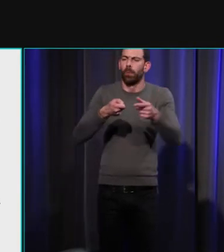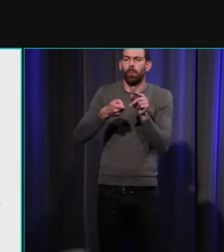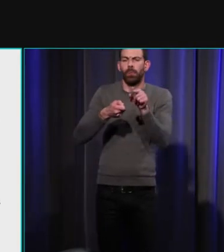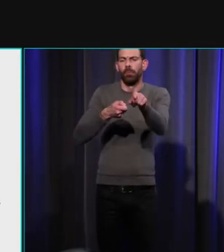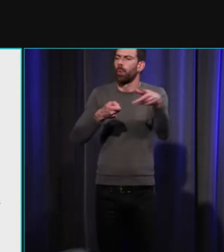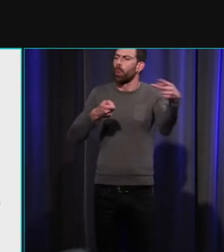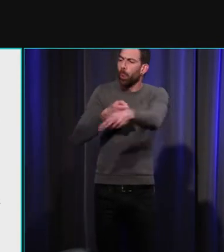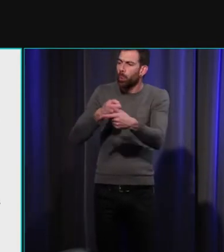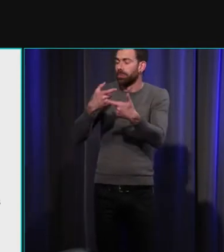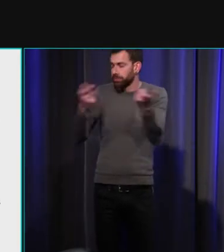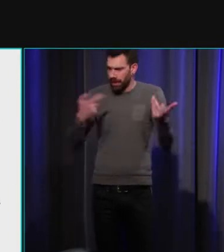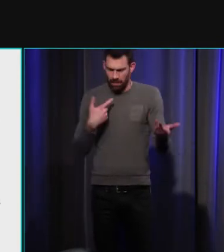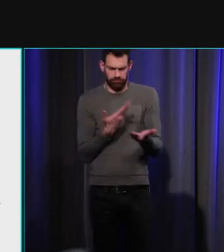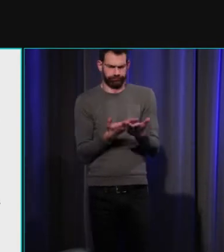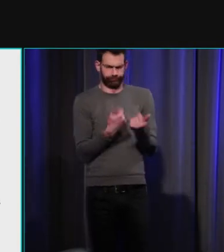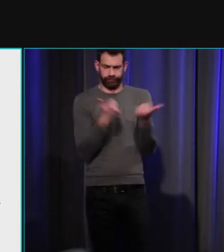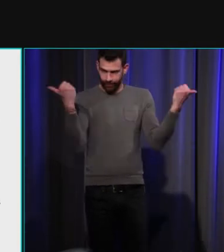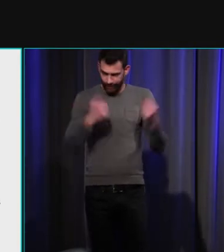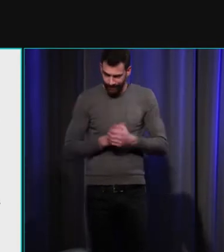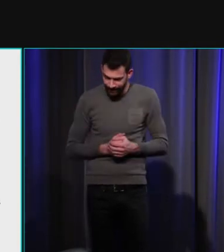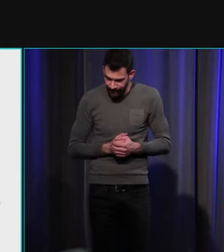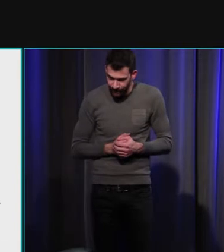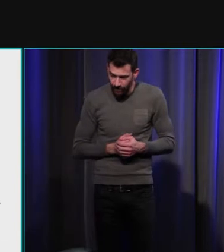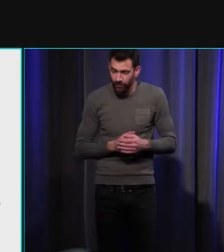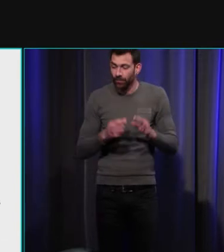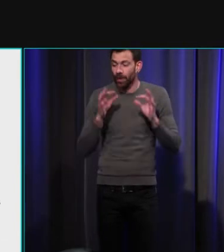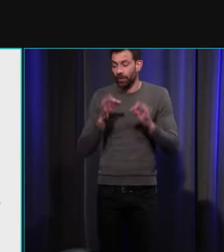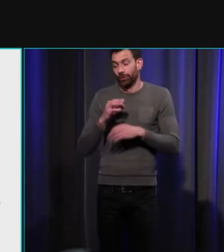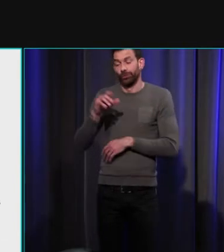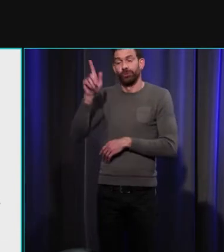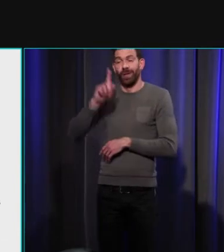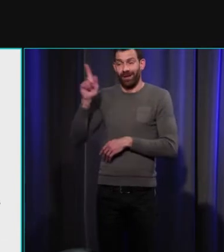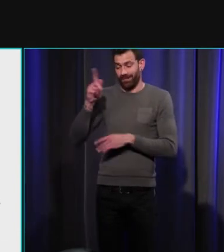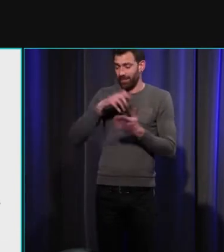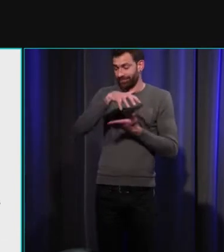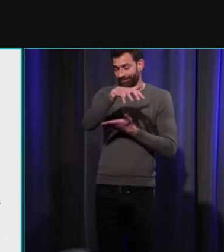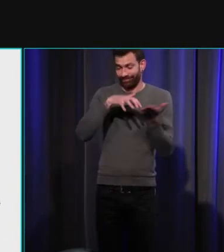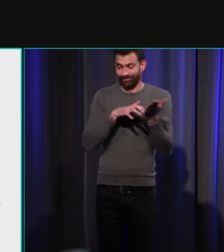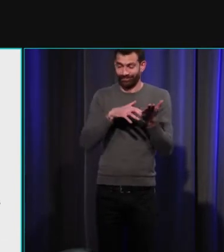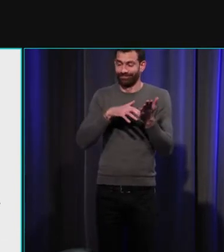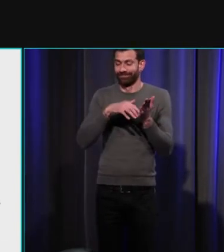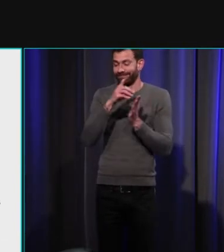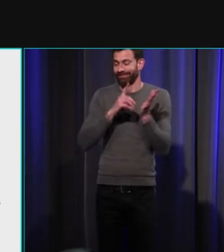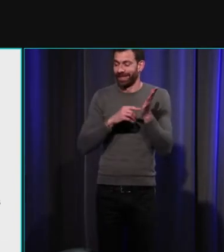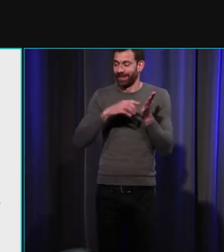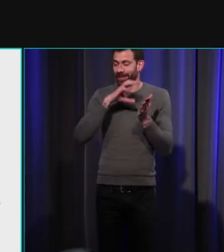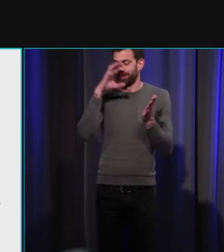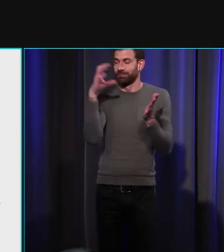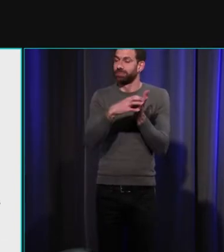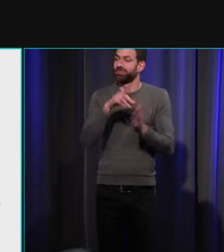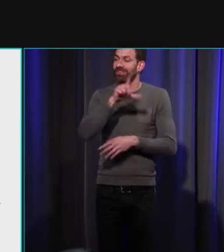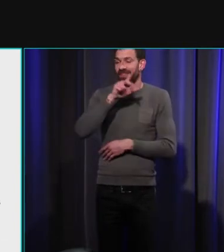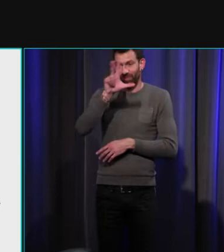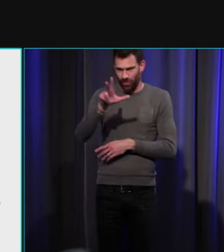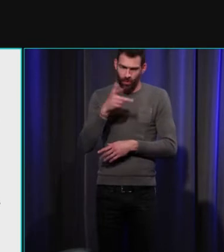de réflexion or gratien dans la cause 23 du décret commence à citer un certain